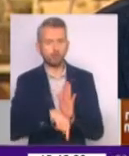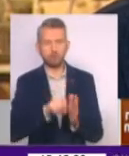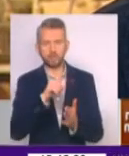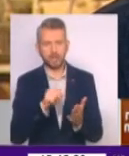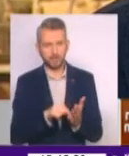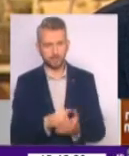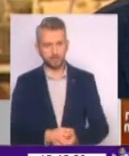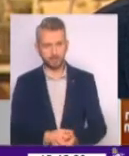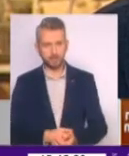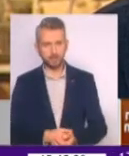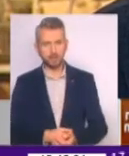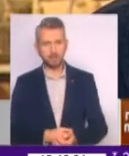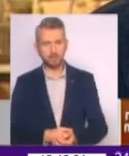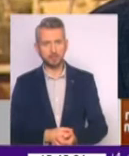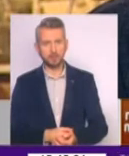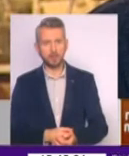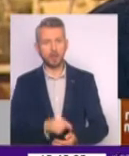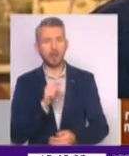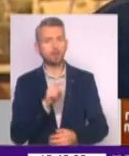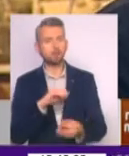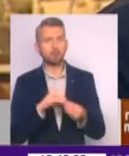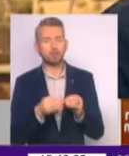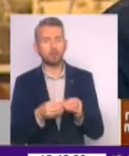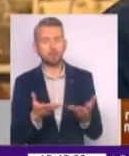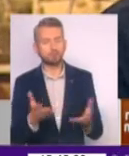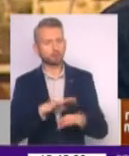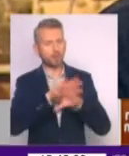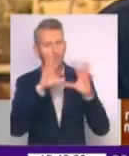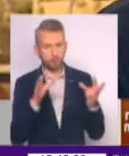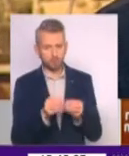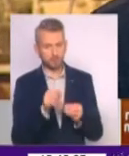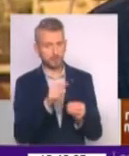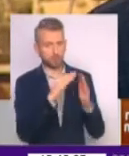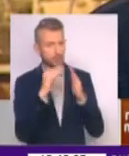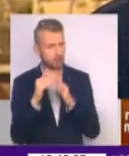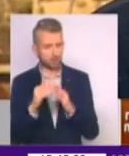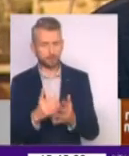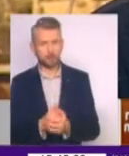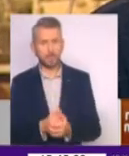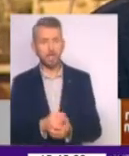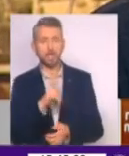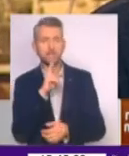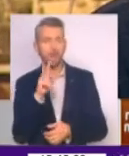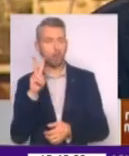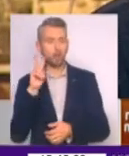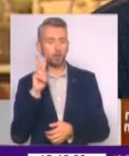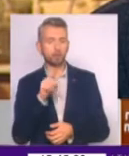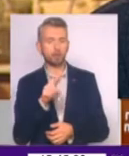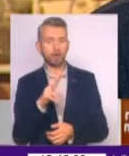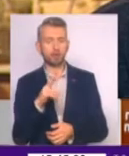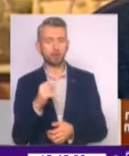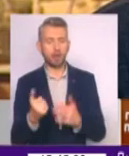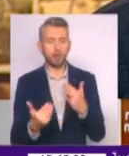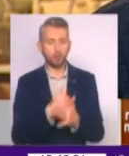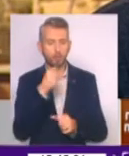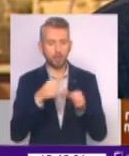питання. Там проблема взагалі комплексна цих будинків. 2 роки тому там на Новий рік не було,